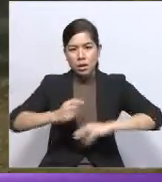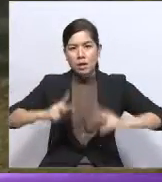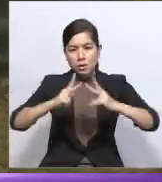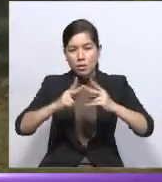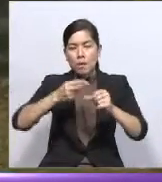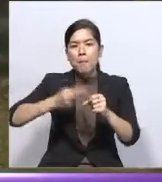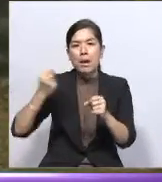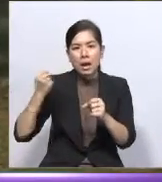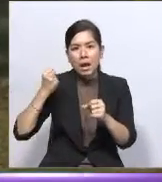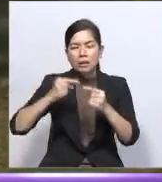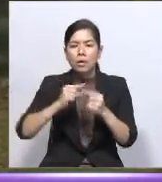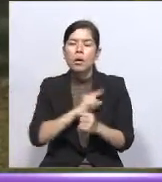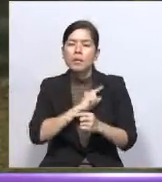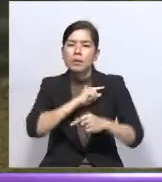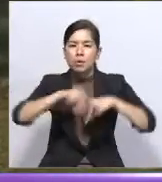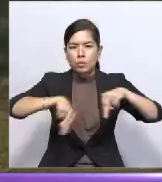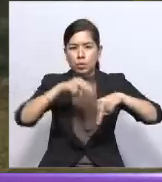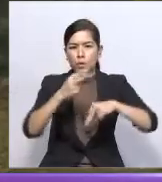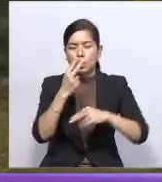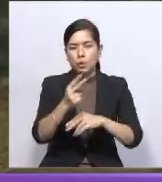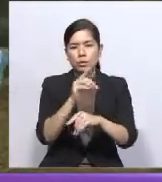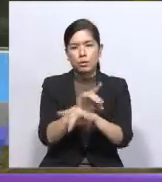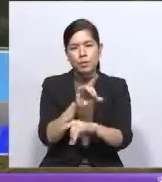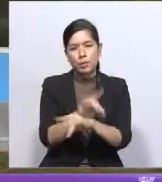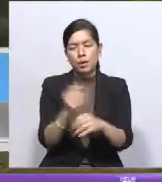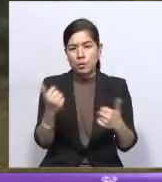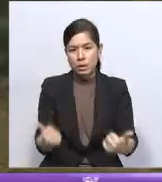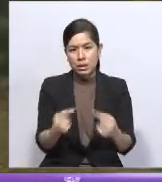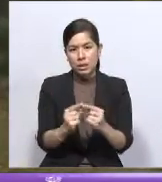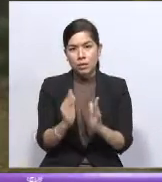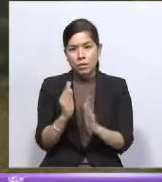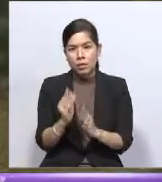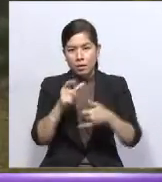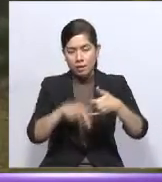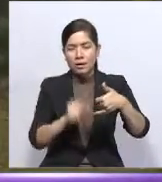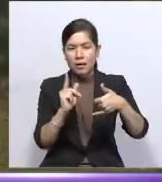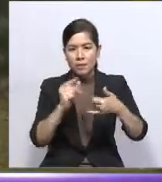ในการลงพื้นที่อำเภอท่ายางจังหวัดเพชรบุรีครับช่วงนี้กลับไปทางคุณสรดาครับ